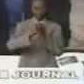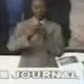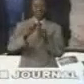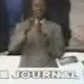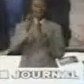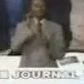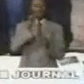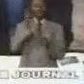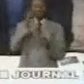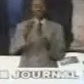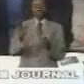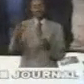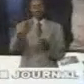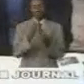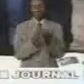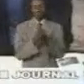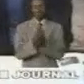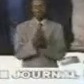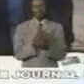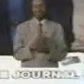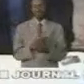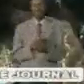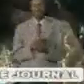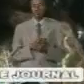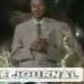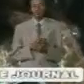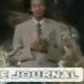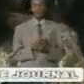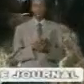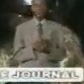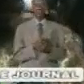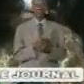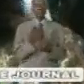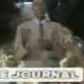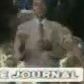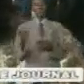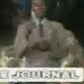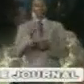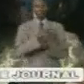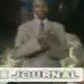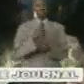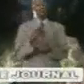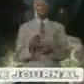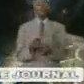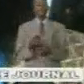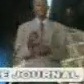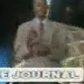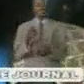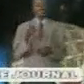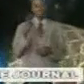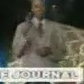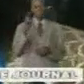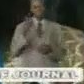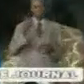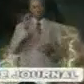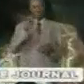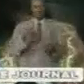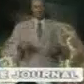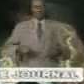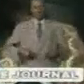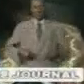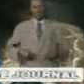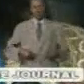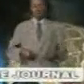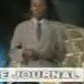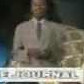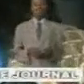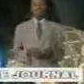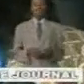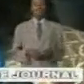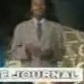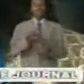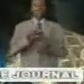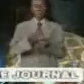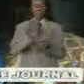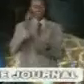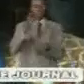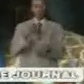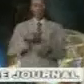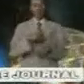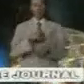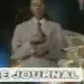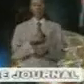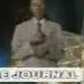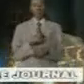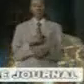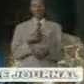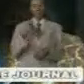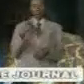en dépend. Il a fallu instituer cette journée particulière, une occasion pour nous, pour toute l'humanité, de réfléchir